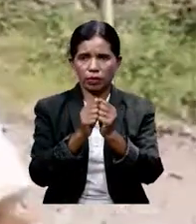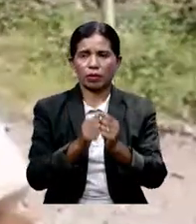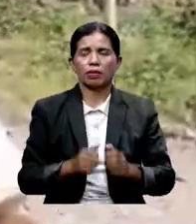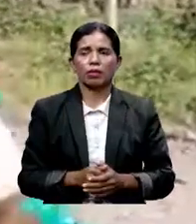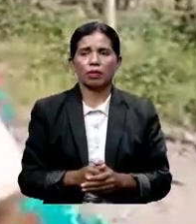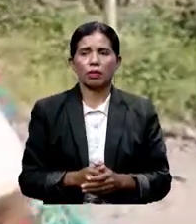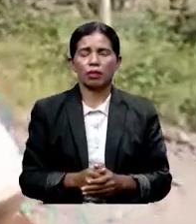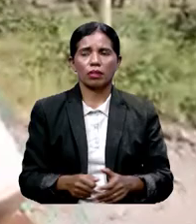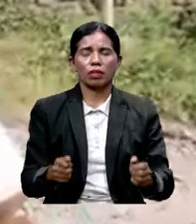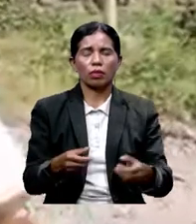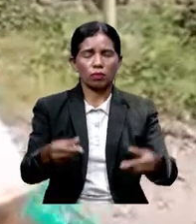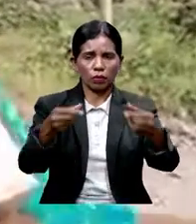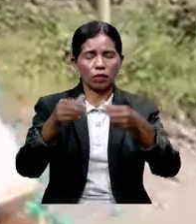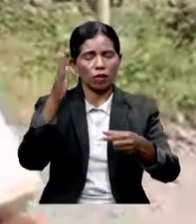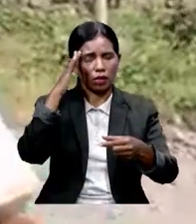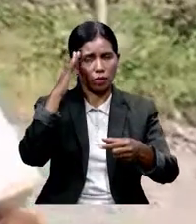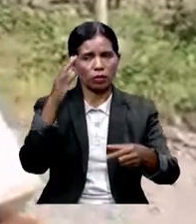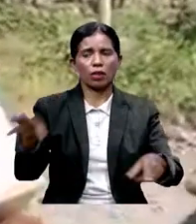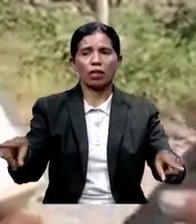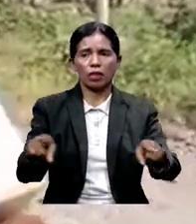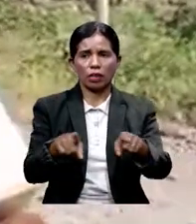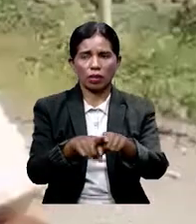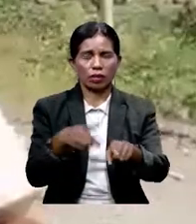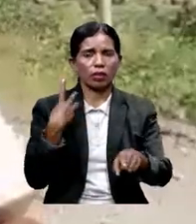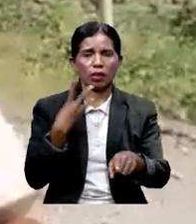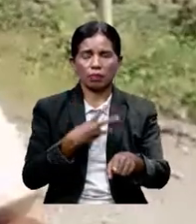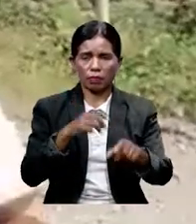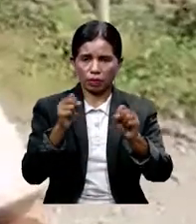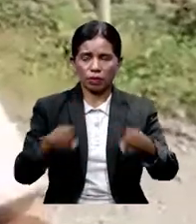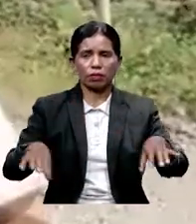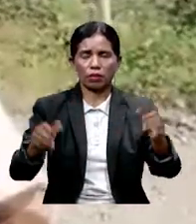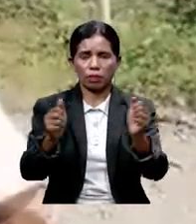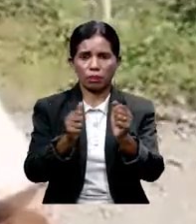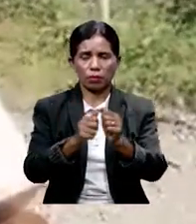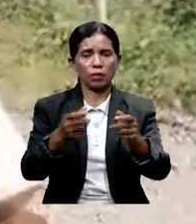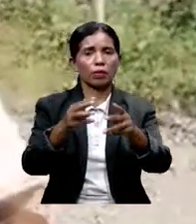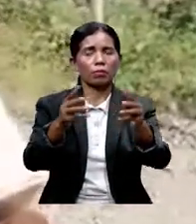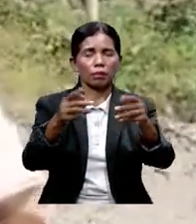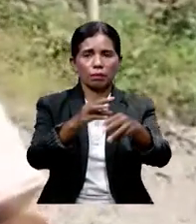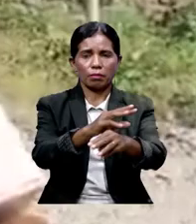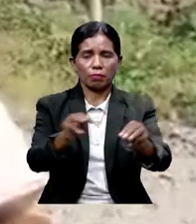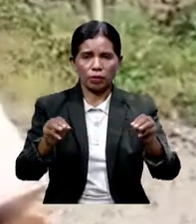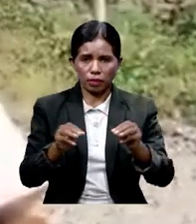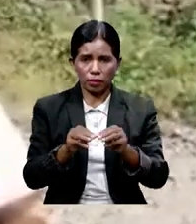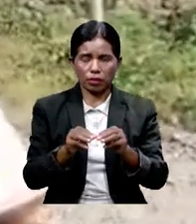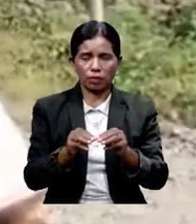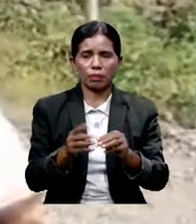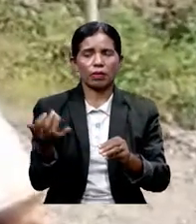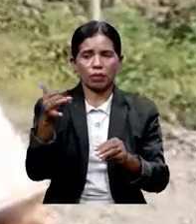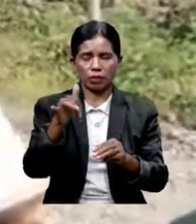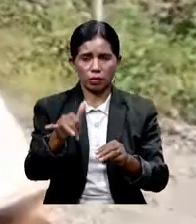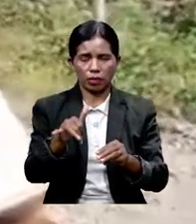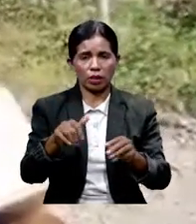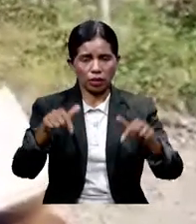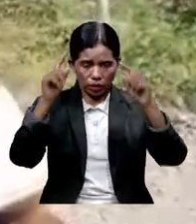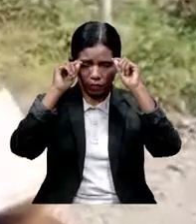ada masukan dan kesesuaian antara yang kami bikin, yang distandarkan pada teknis, maupun peraturan yang berlaku di Timor